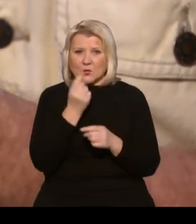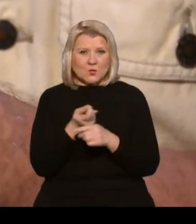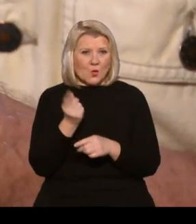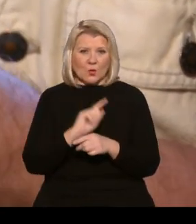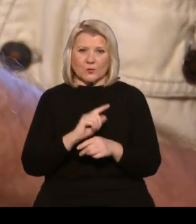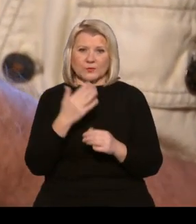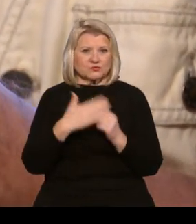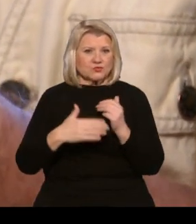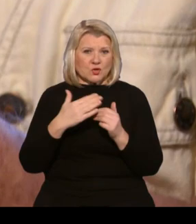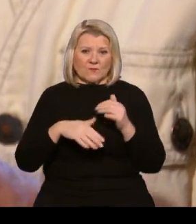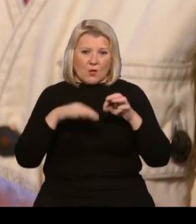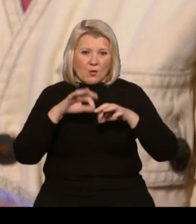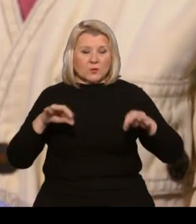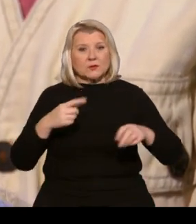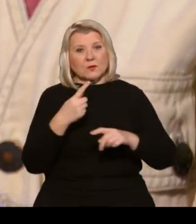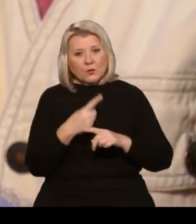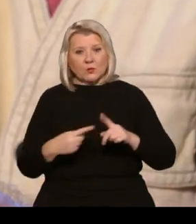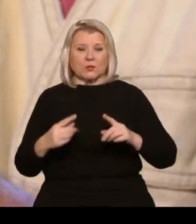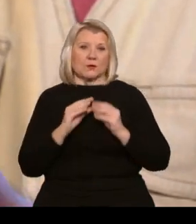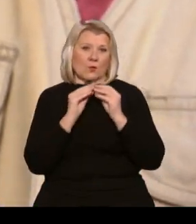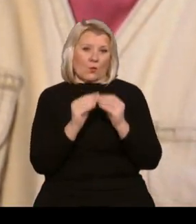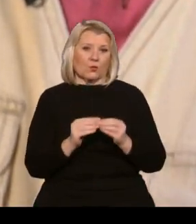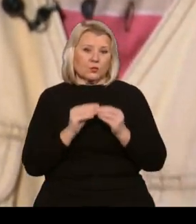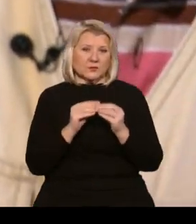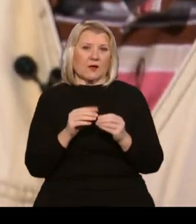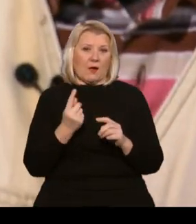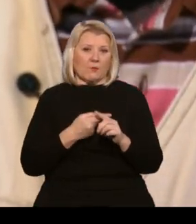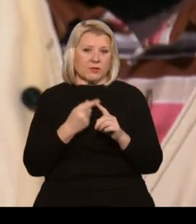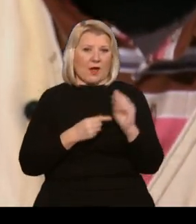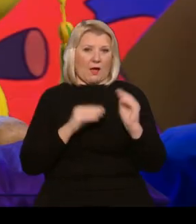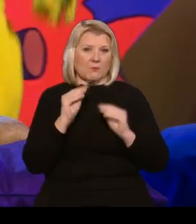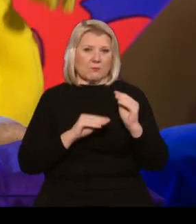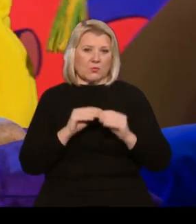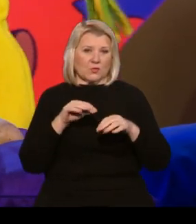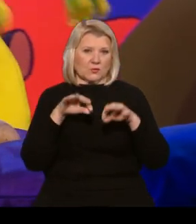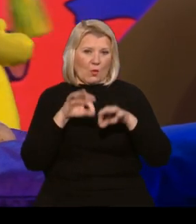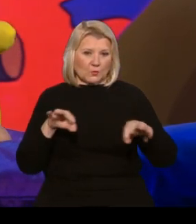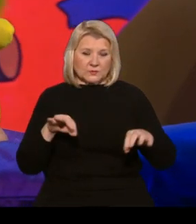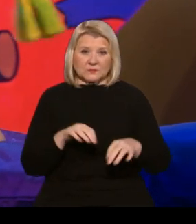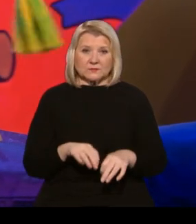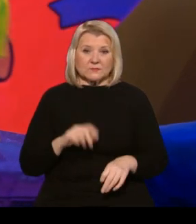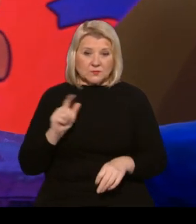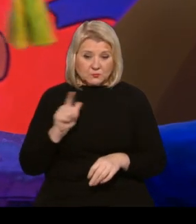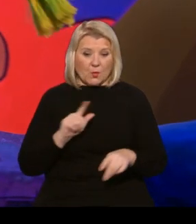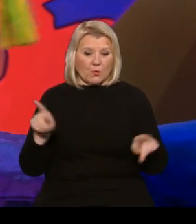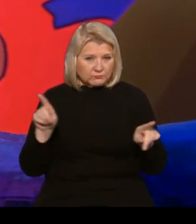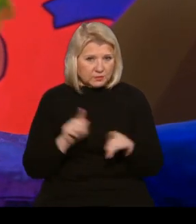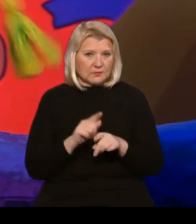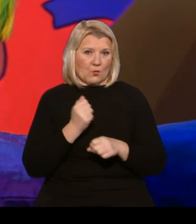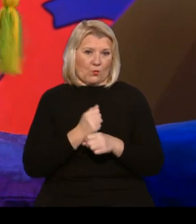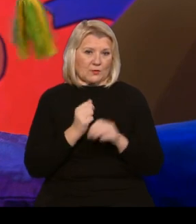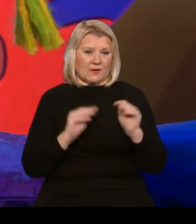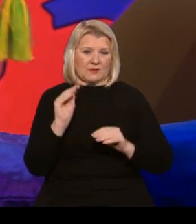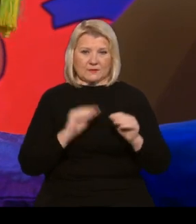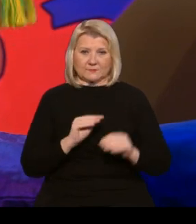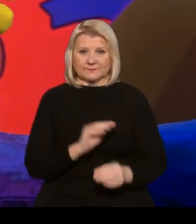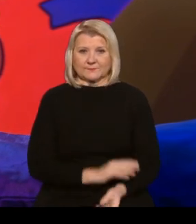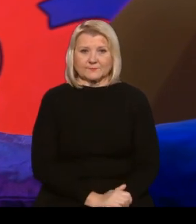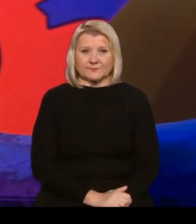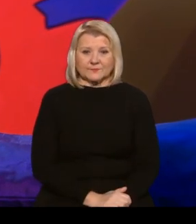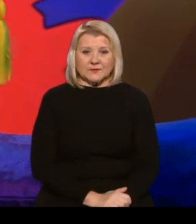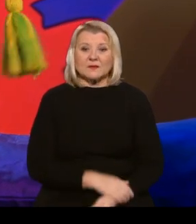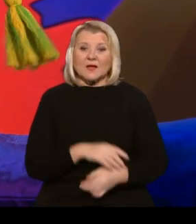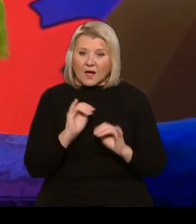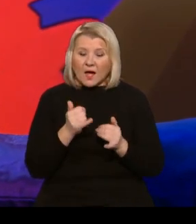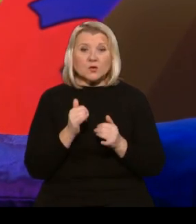tak si vyrobil takovéhle loutky z brambor. Stejně jako my. Dědo rytíři, jenže